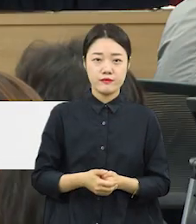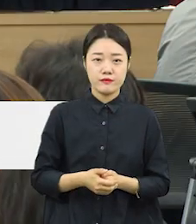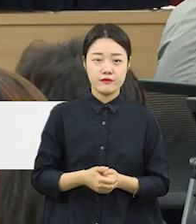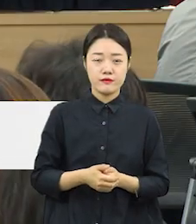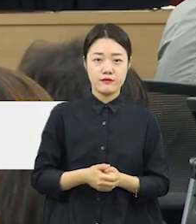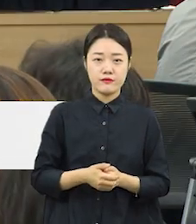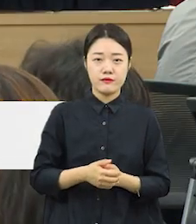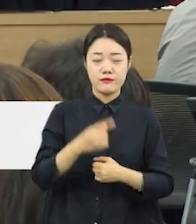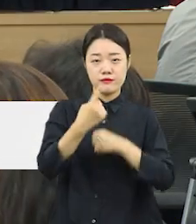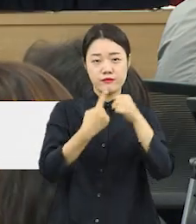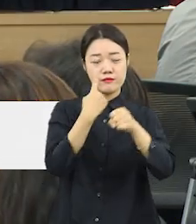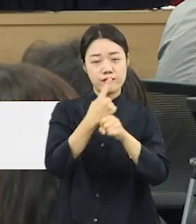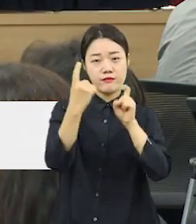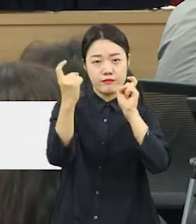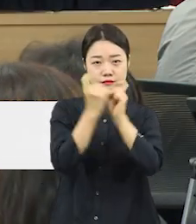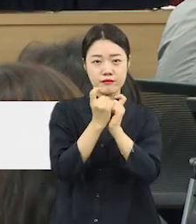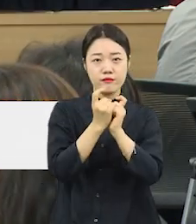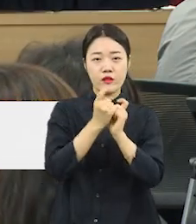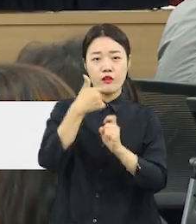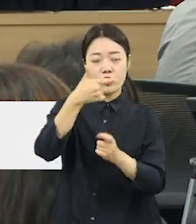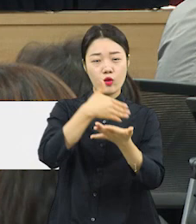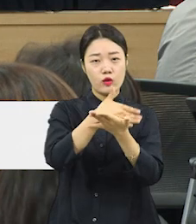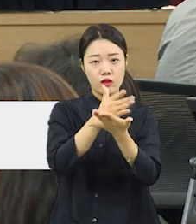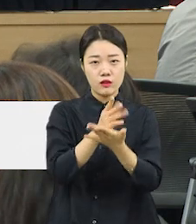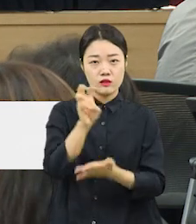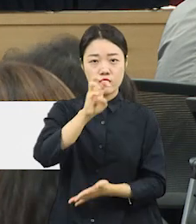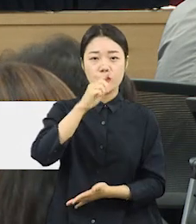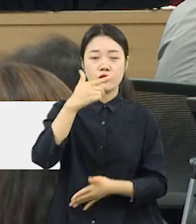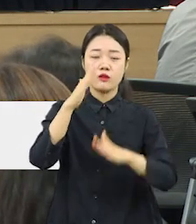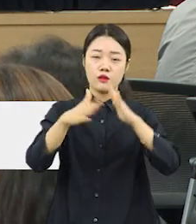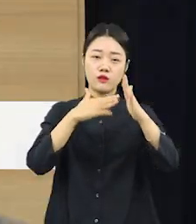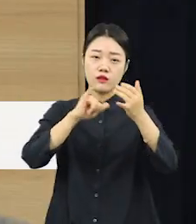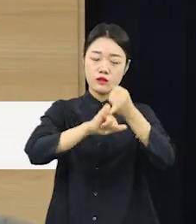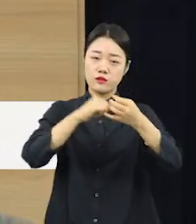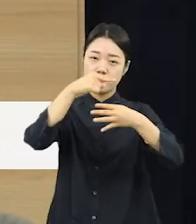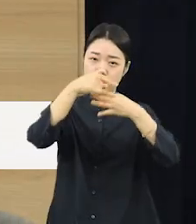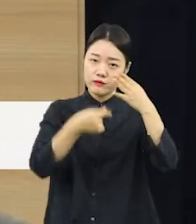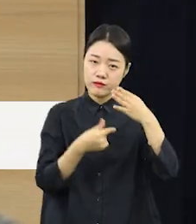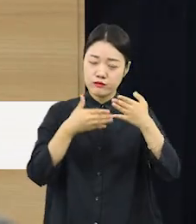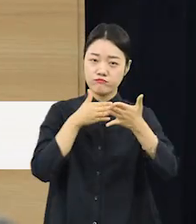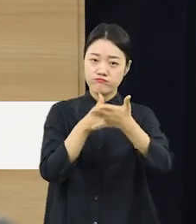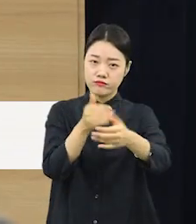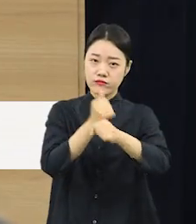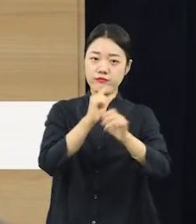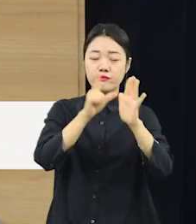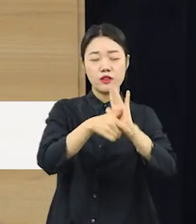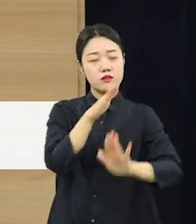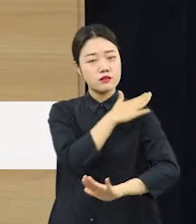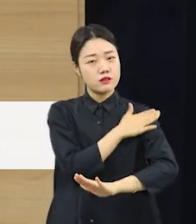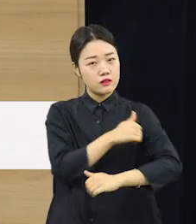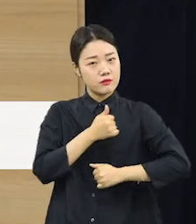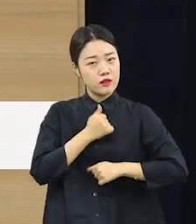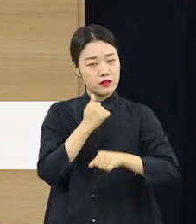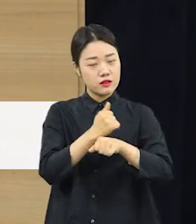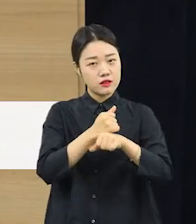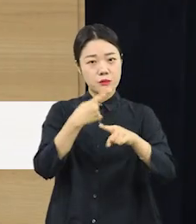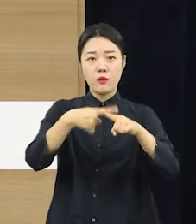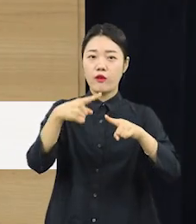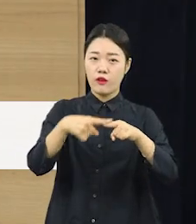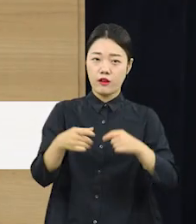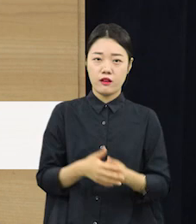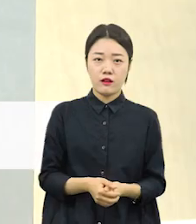민선 7기 1년을 맞아 6개 분야 36개 공약사항 추진사항에 대한 이행평가를 위해 진행됐습니다.